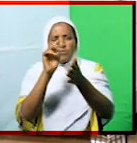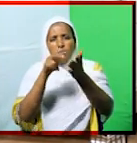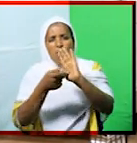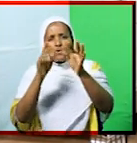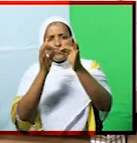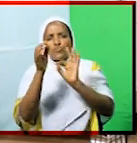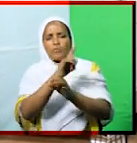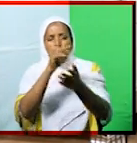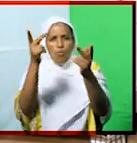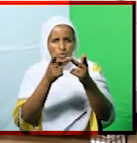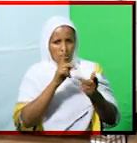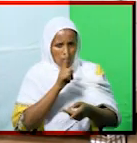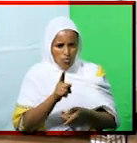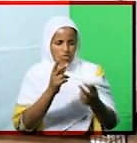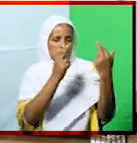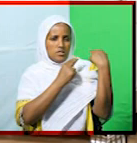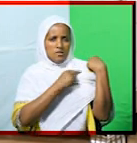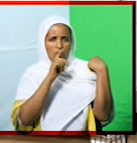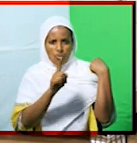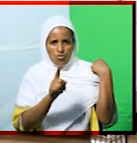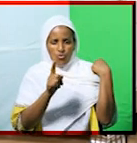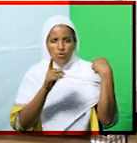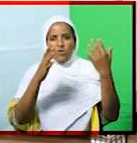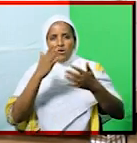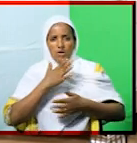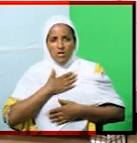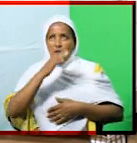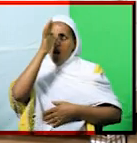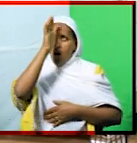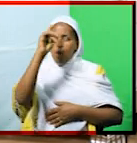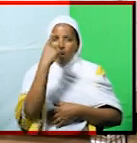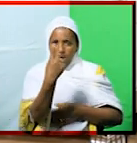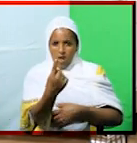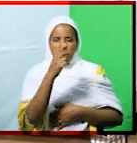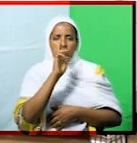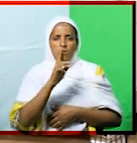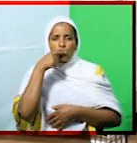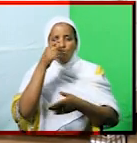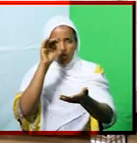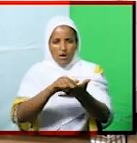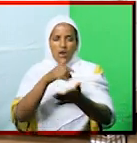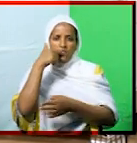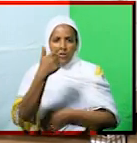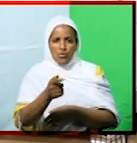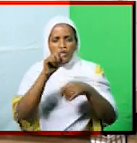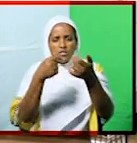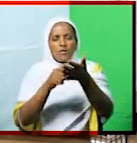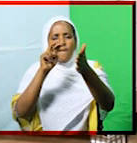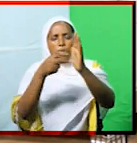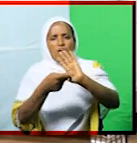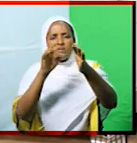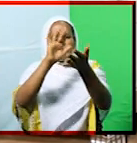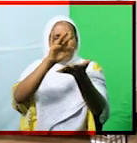1 ላይ እናንተስ የሰው ልጅ ኢየሱስ ክርስቶስ በአባቱ ቀኝ ያለበትን ይላኛውን ሹ ብሎ